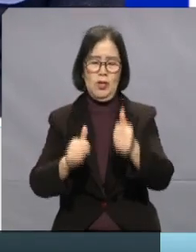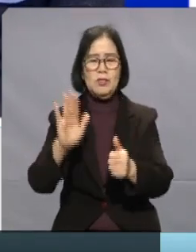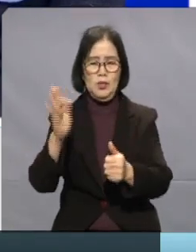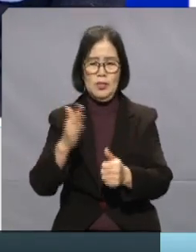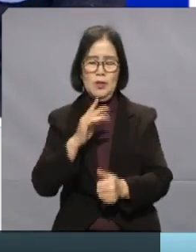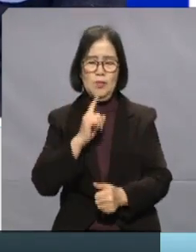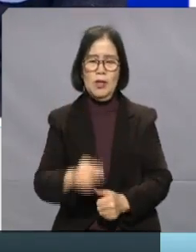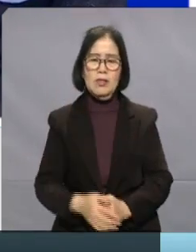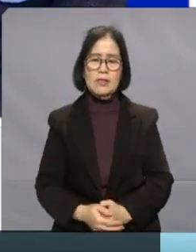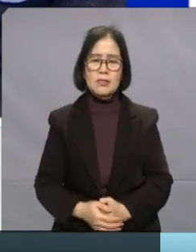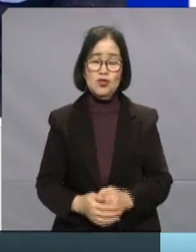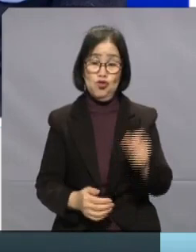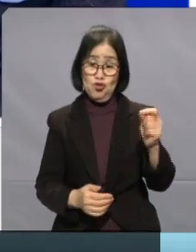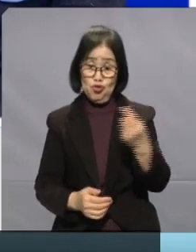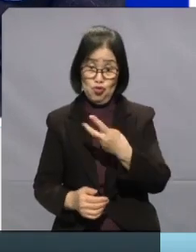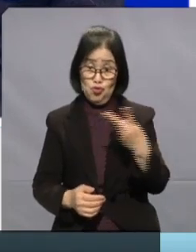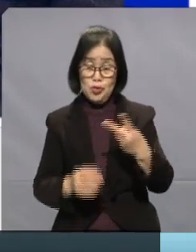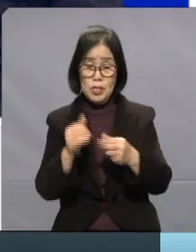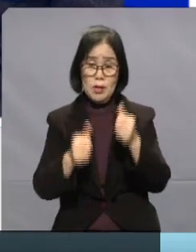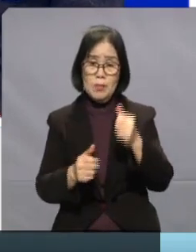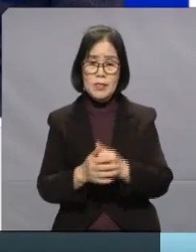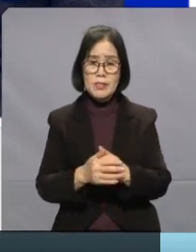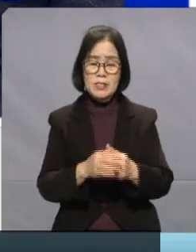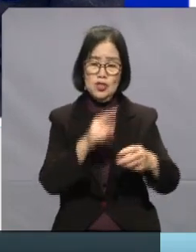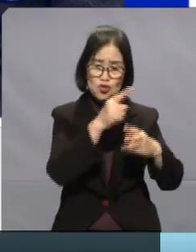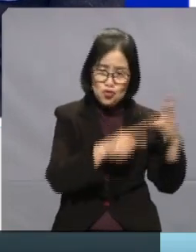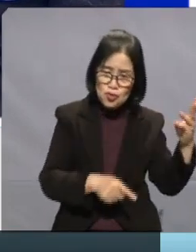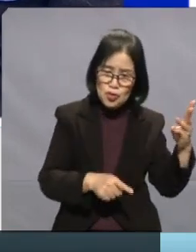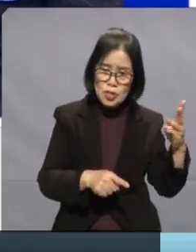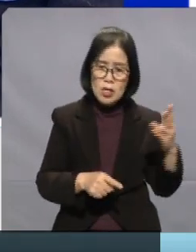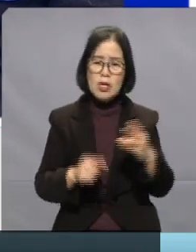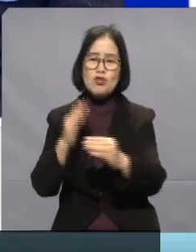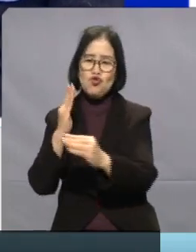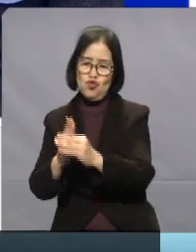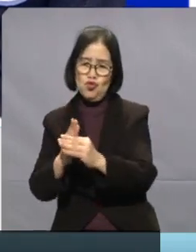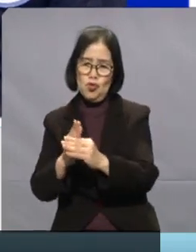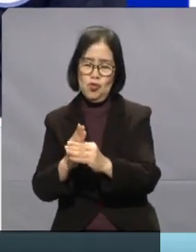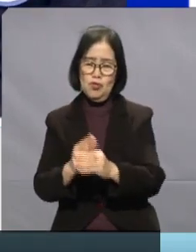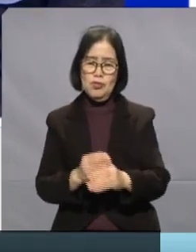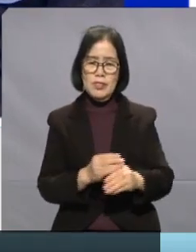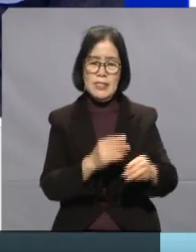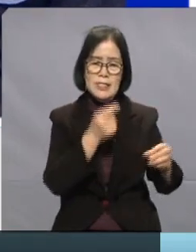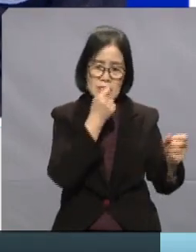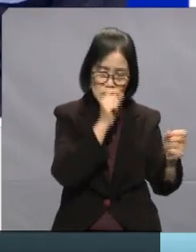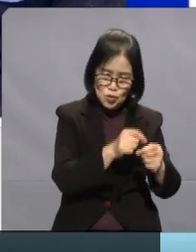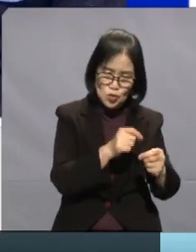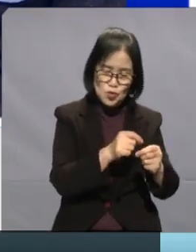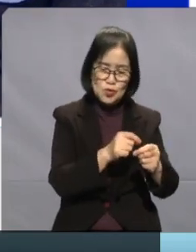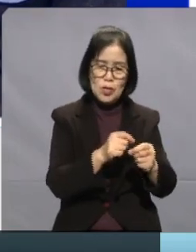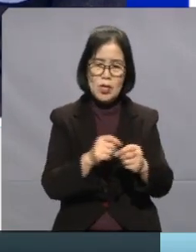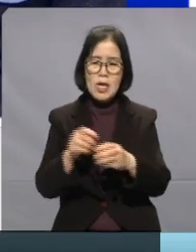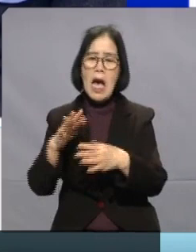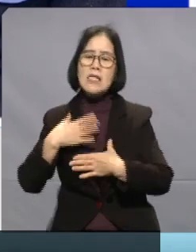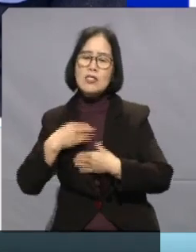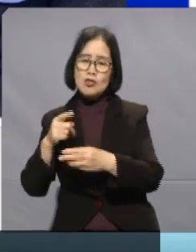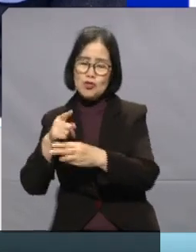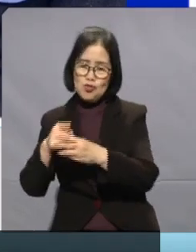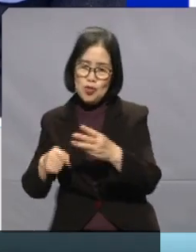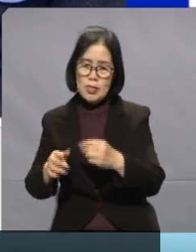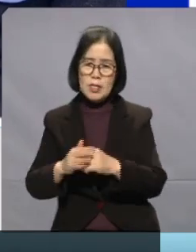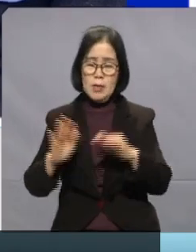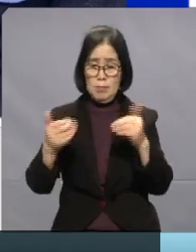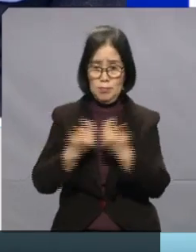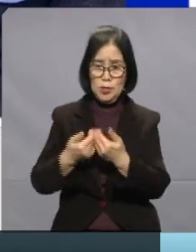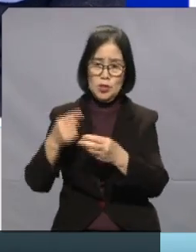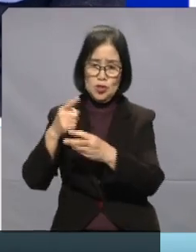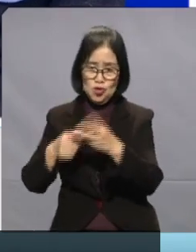많이 나오죠 근데 그 양자 구도가 어떻게 됐냐 친년대 중도입니다 그렇게 되면 비운의 그 소위 그